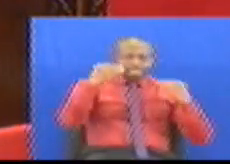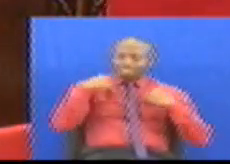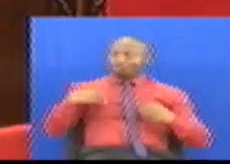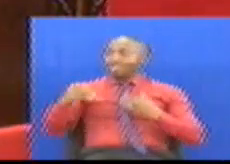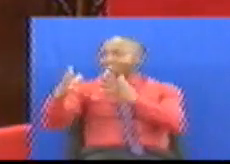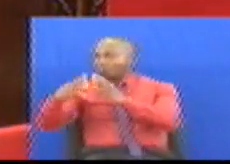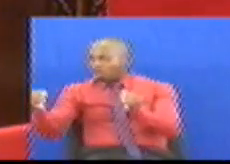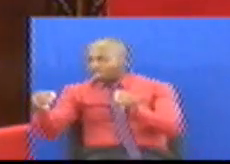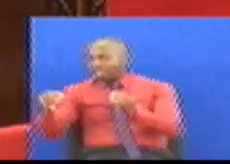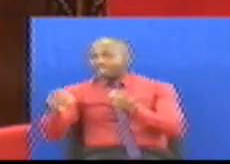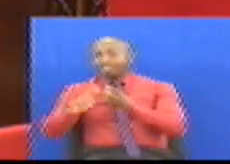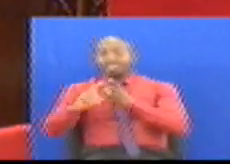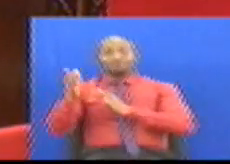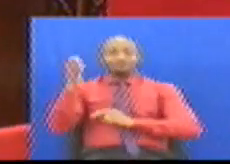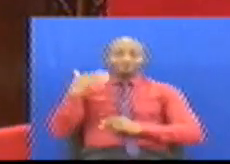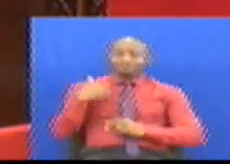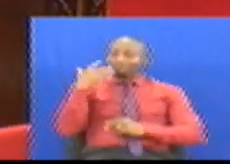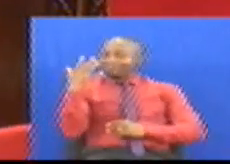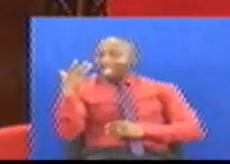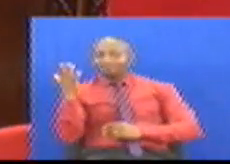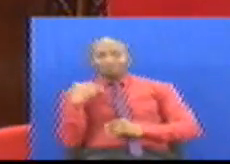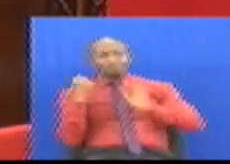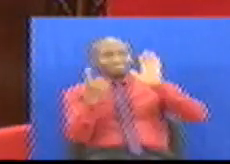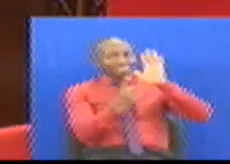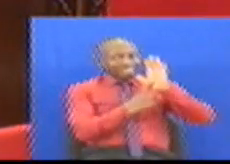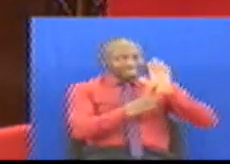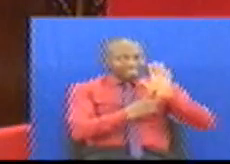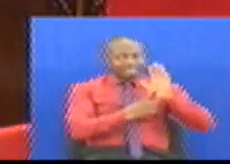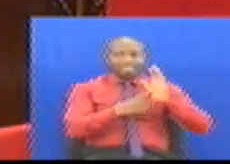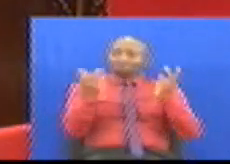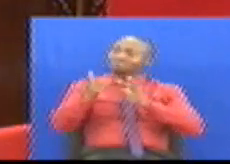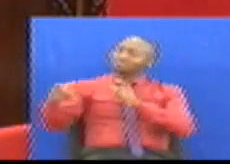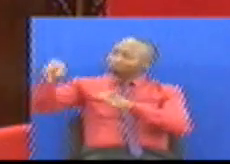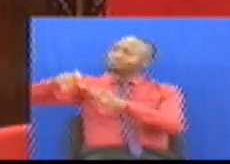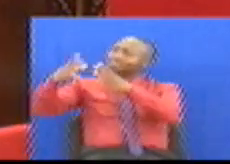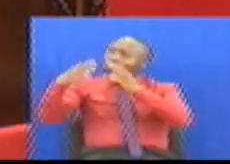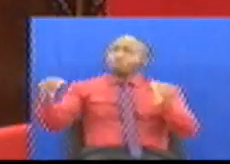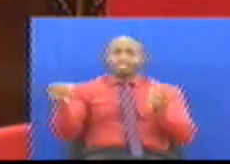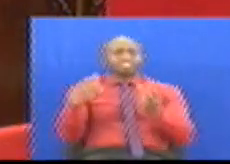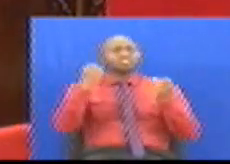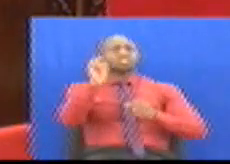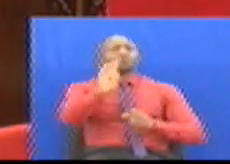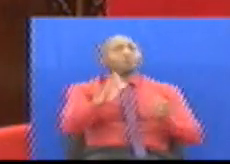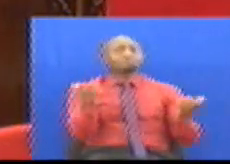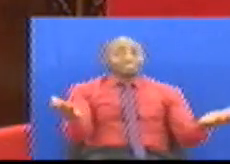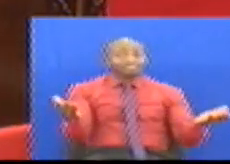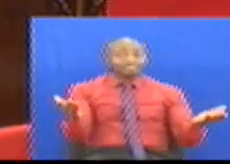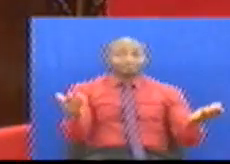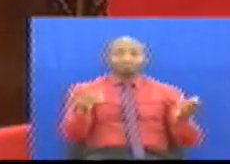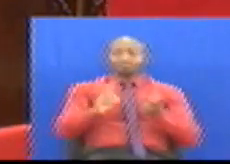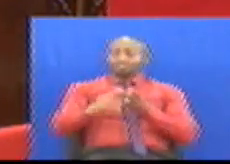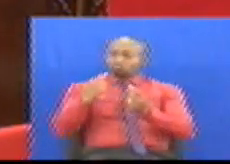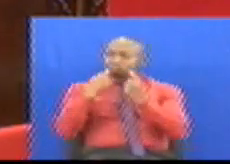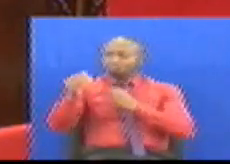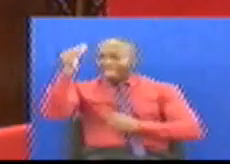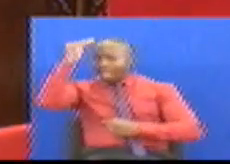bure, elimu ya kidato cha tano na kidato cha sita tunako kwenda tufanye bure. Shida iko wapi? Tunapozungumza elimu,